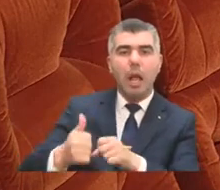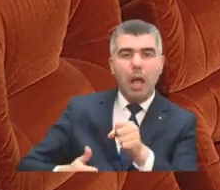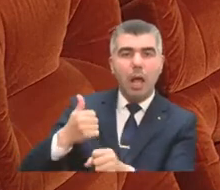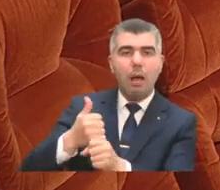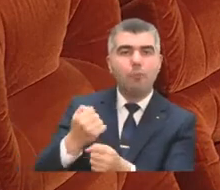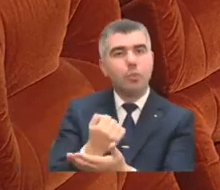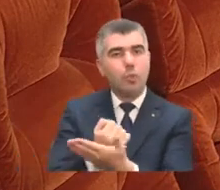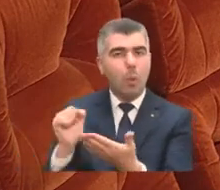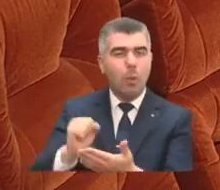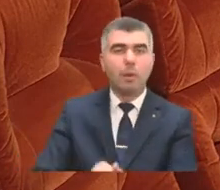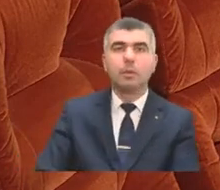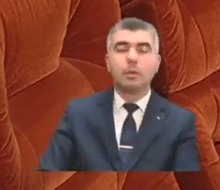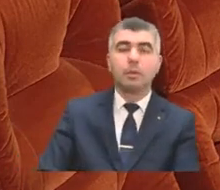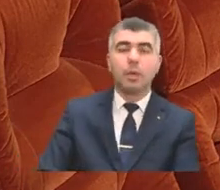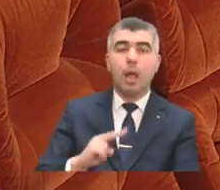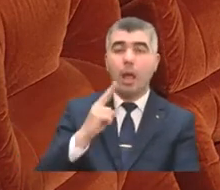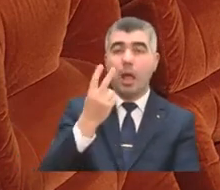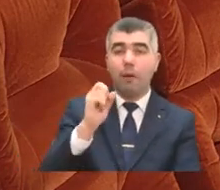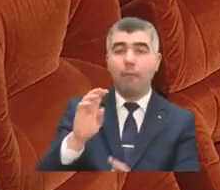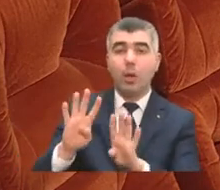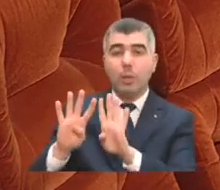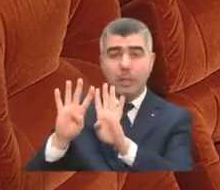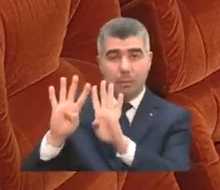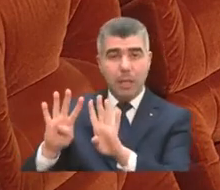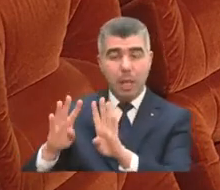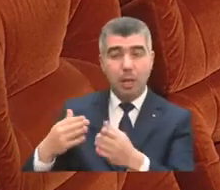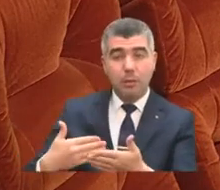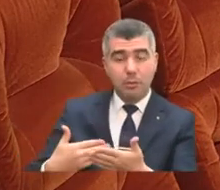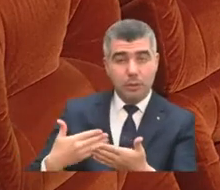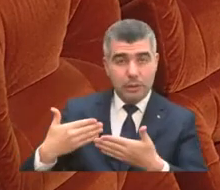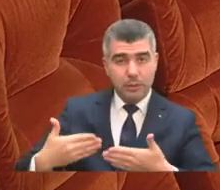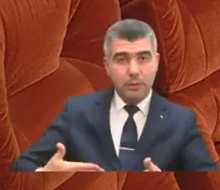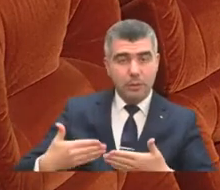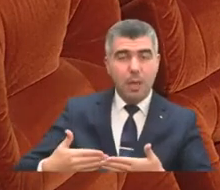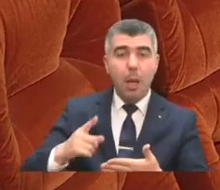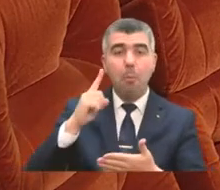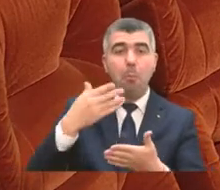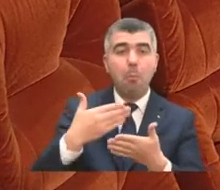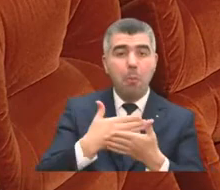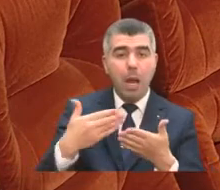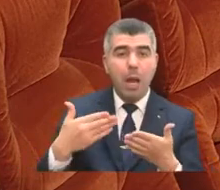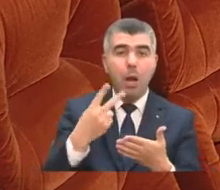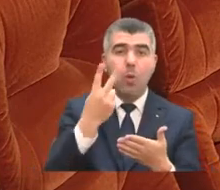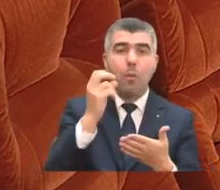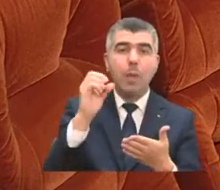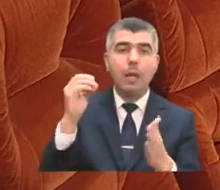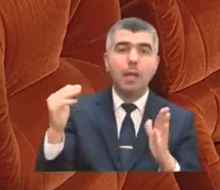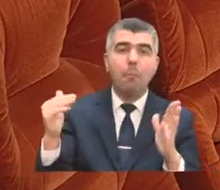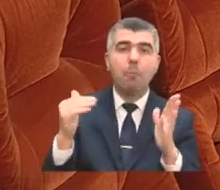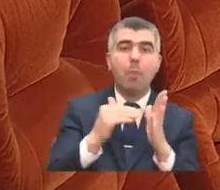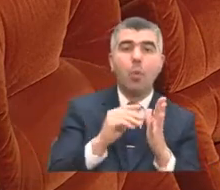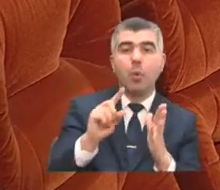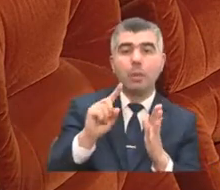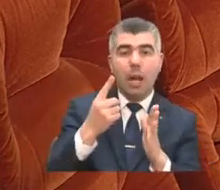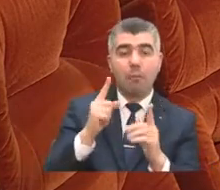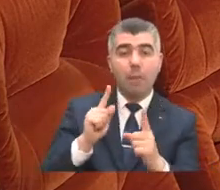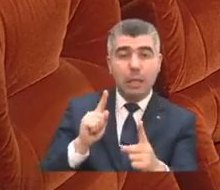للاشاره منذ سنه 2008 الى يومنا تم تخصيص حوالي مليار و200 مليون ديال الدرهم